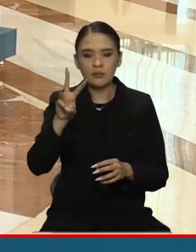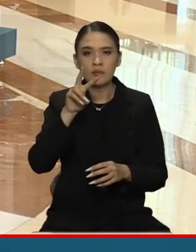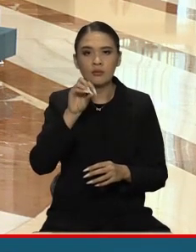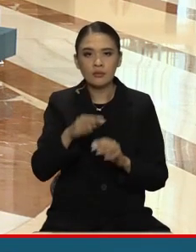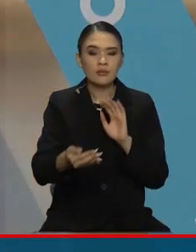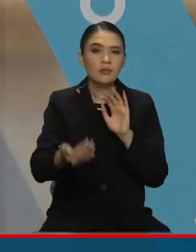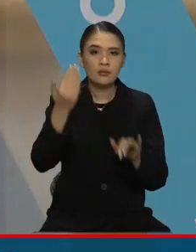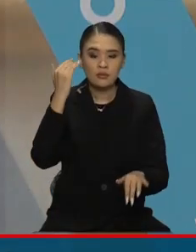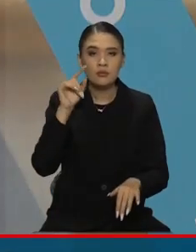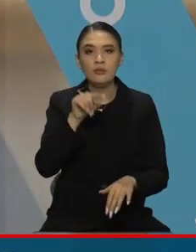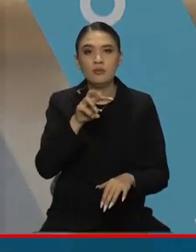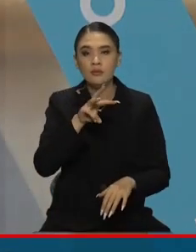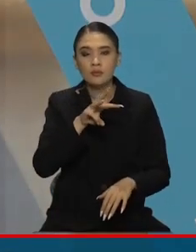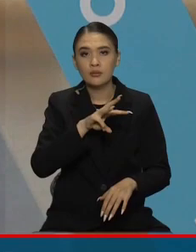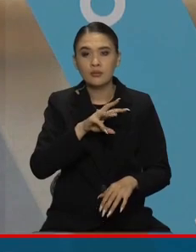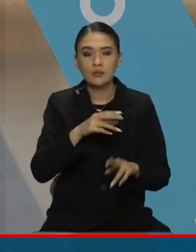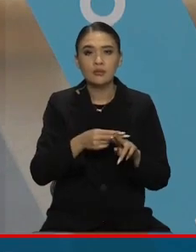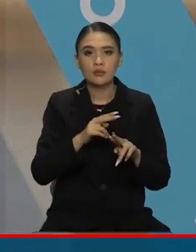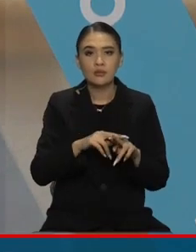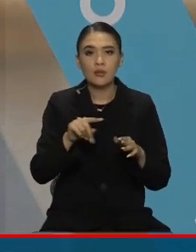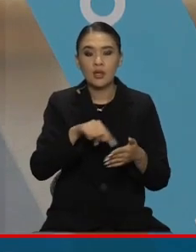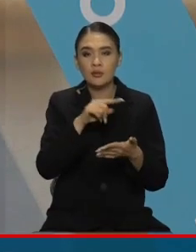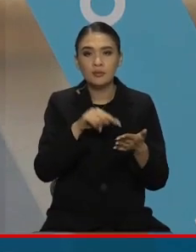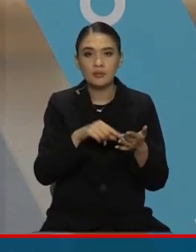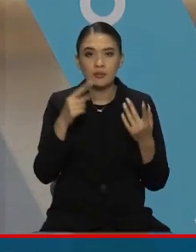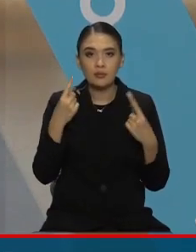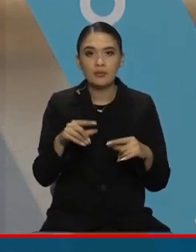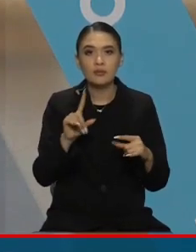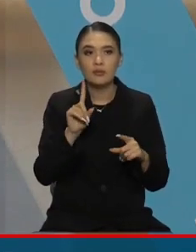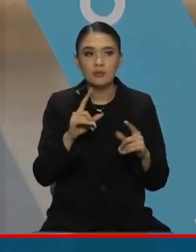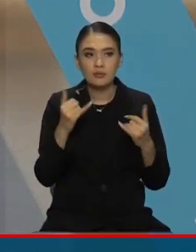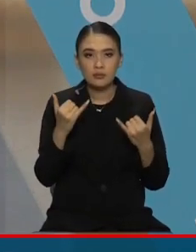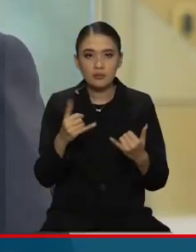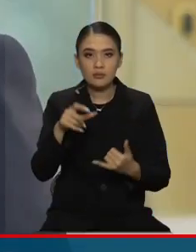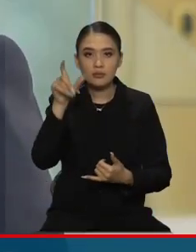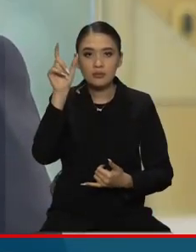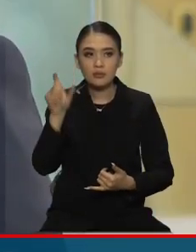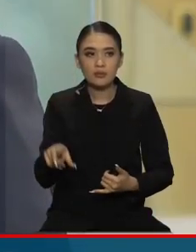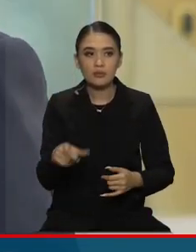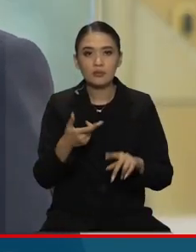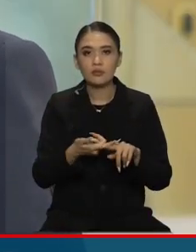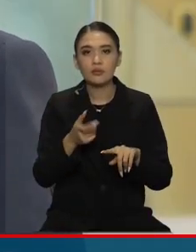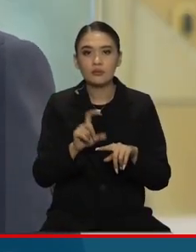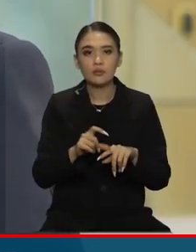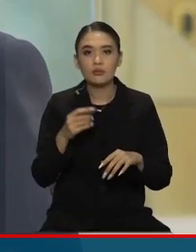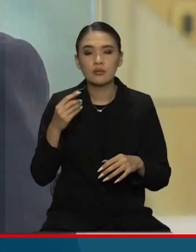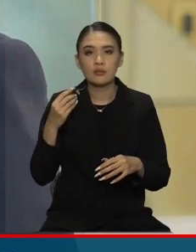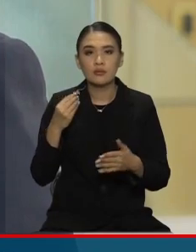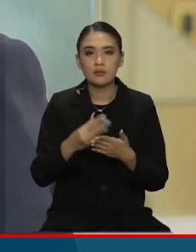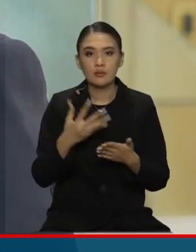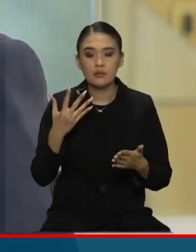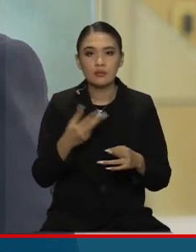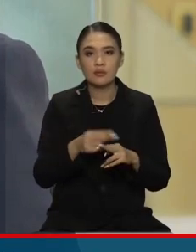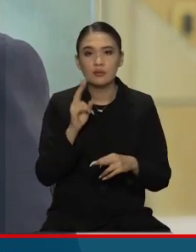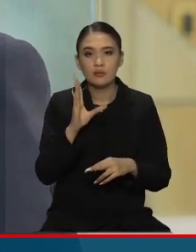и Тысячи лет тому назад вопрос другом что сегодня э человеку очень дорого стоит потеря каждого